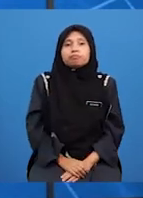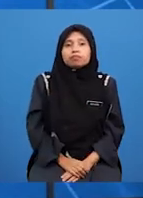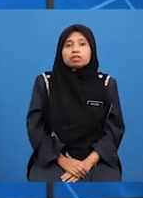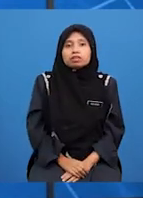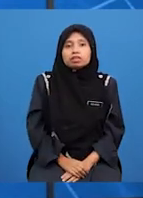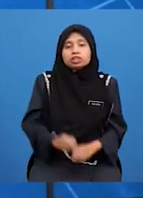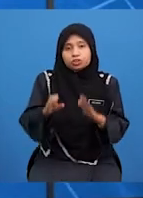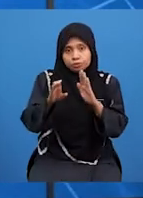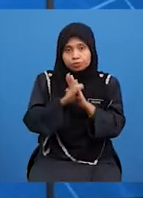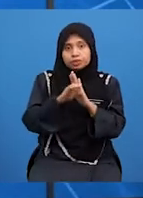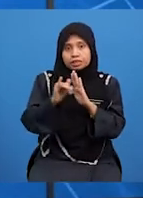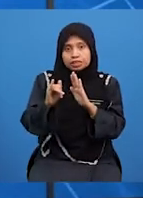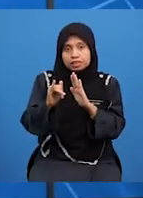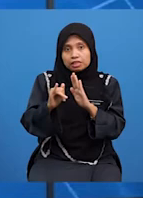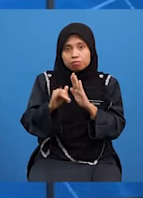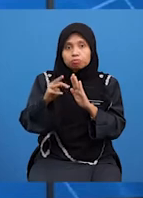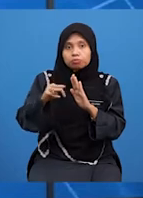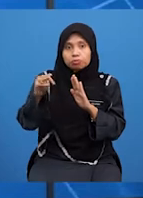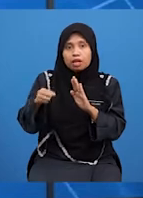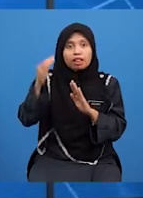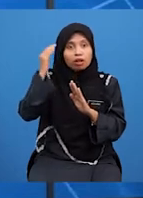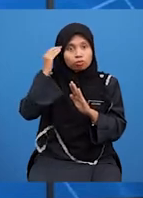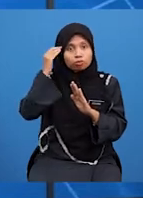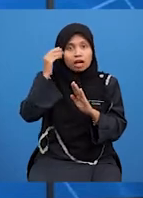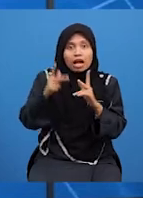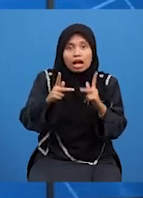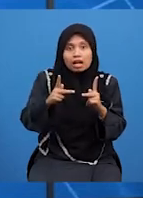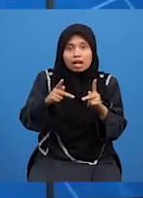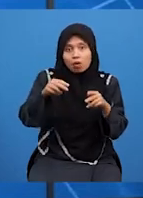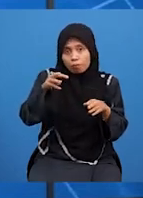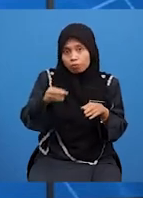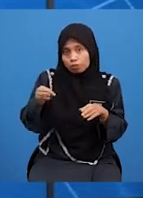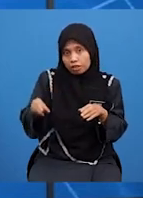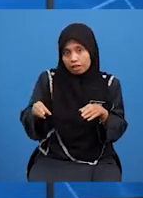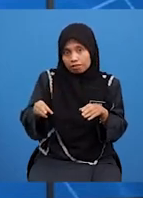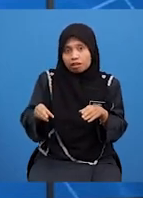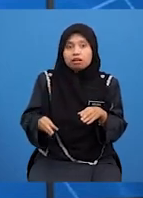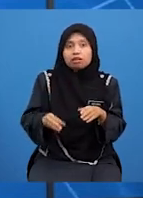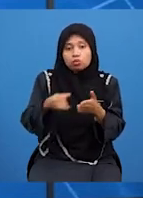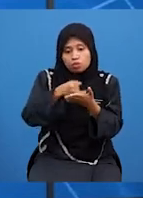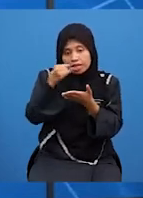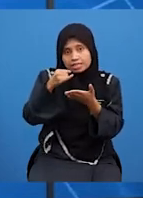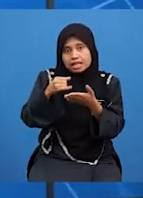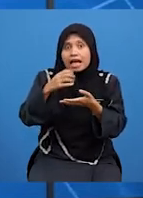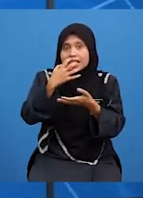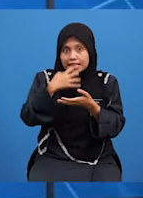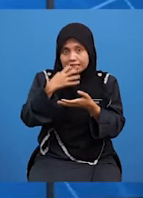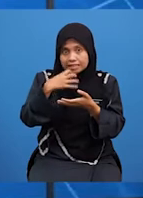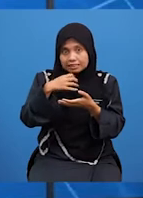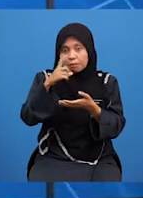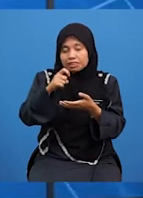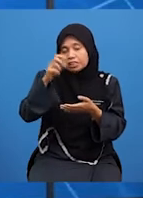Cikgu. Contohnya, kalau pelajar-pelajar nak tahu, jika pelajar melukis sebiji buah nanas, pelajar perlu